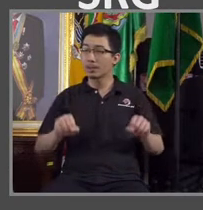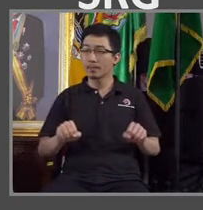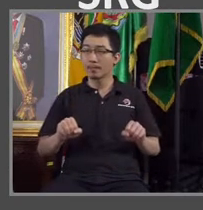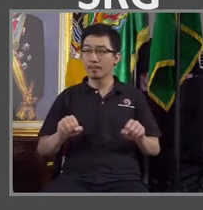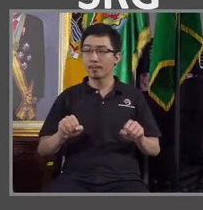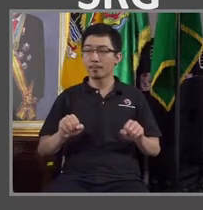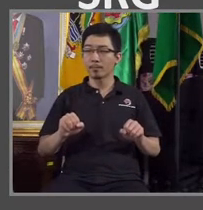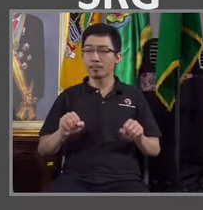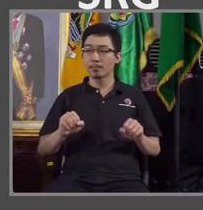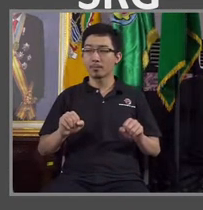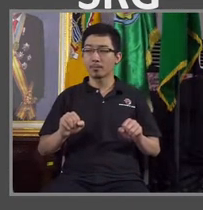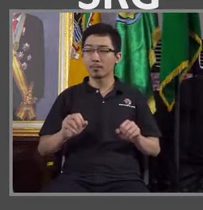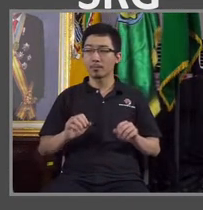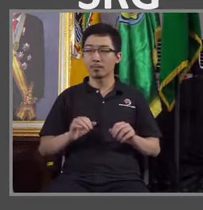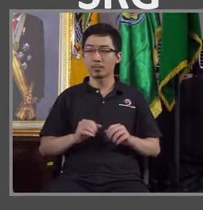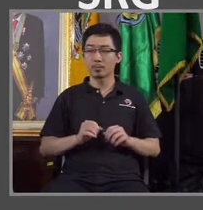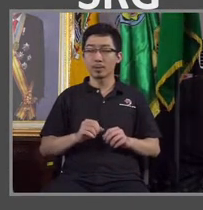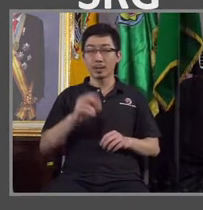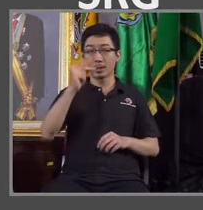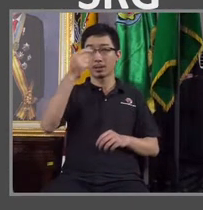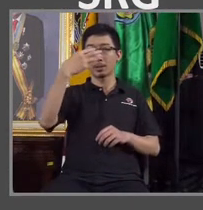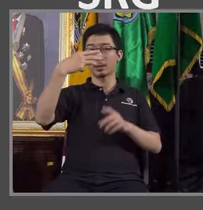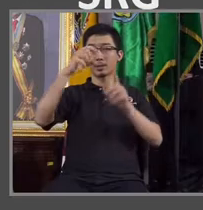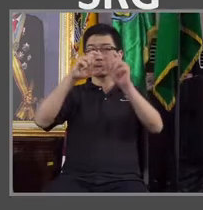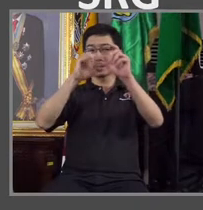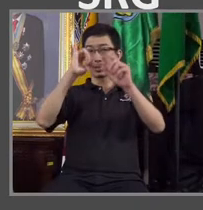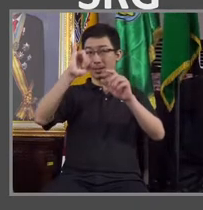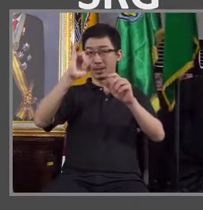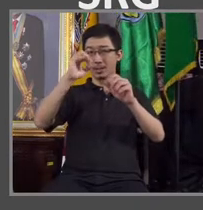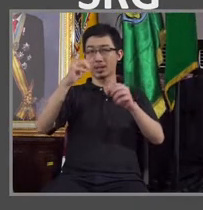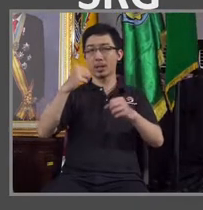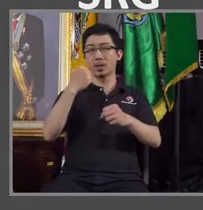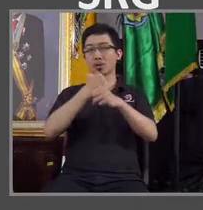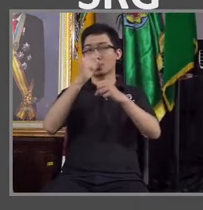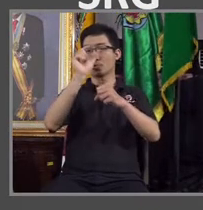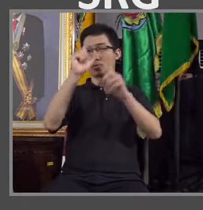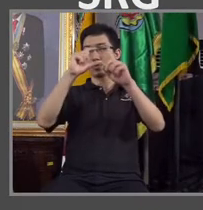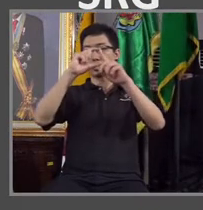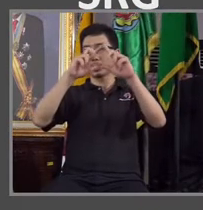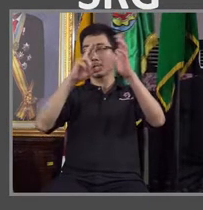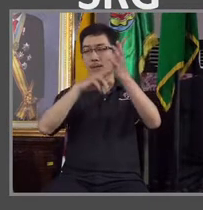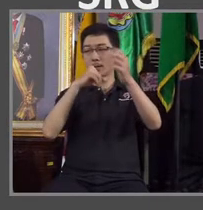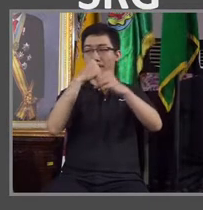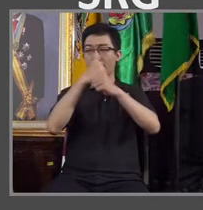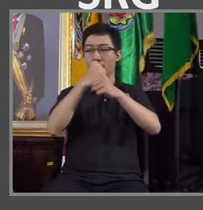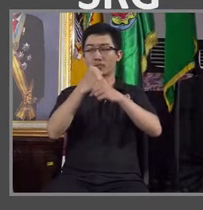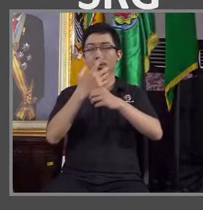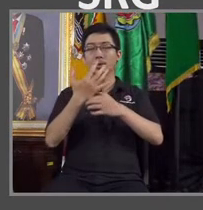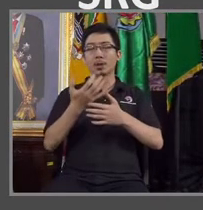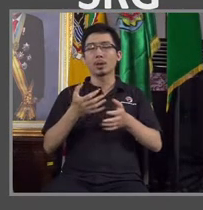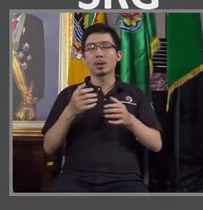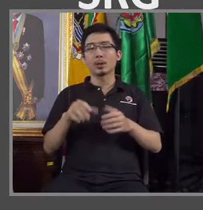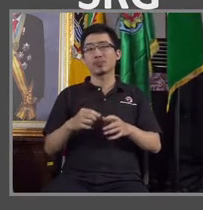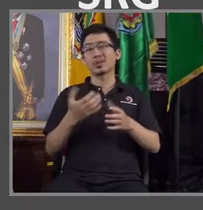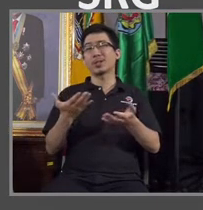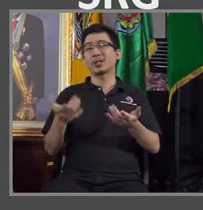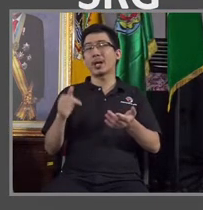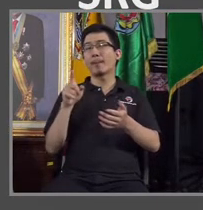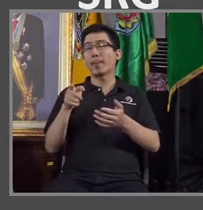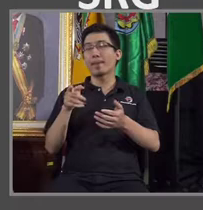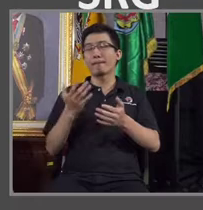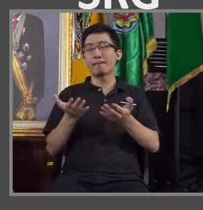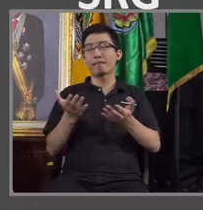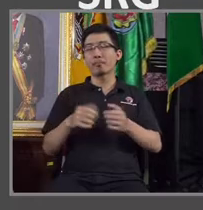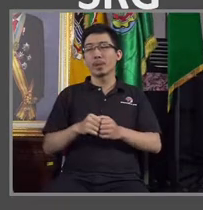srg merupakan yaitu sistem tunda jual udah saat panen raya dan